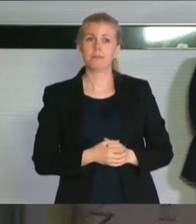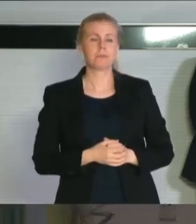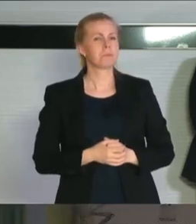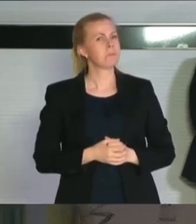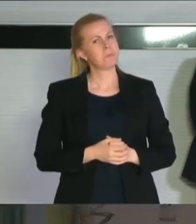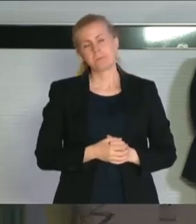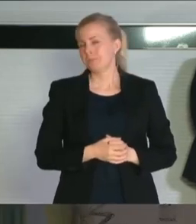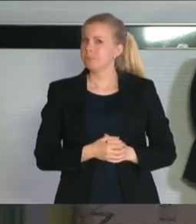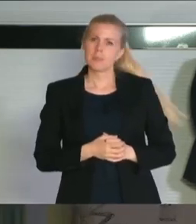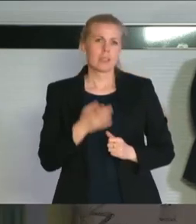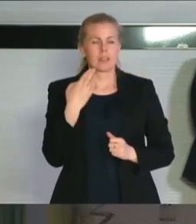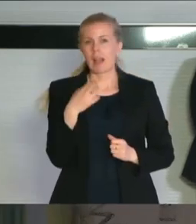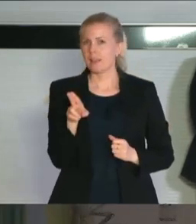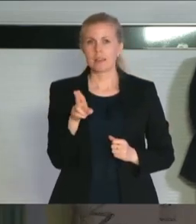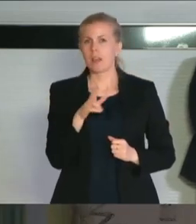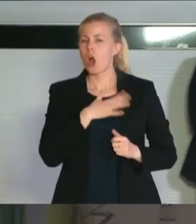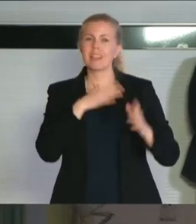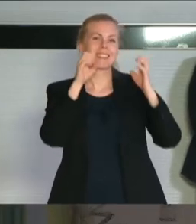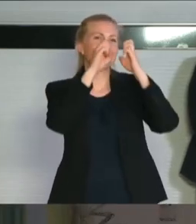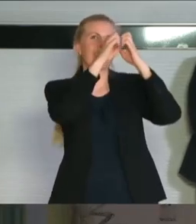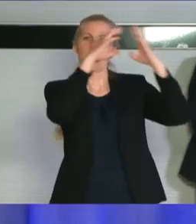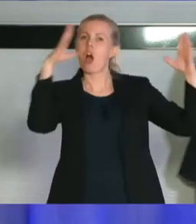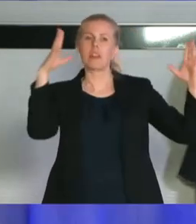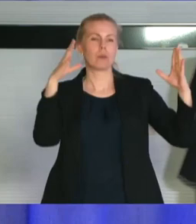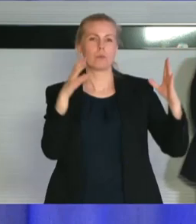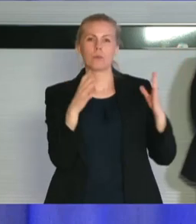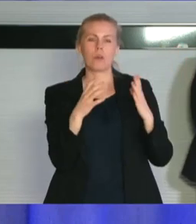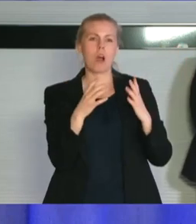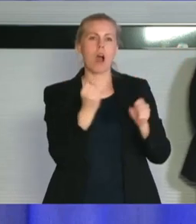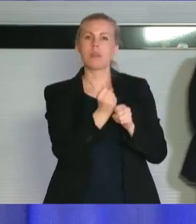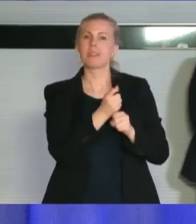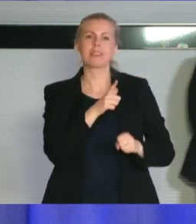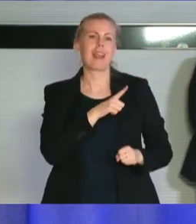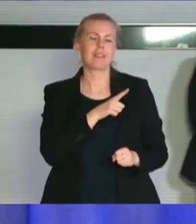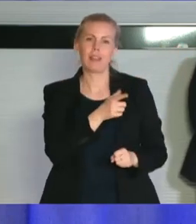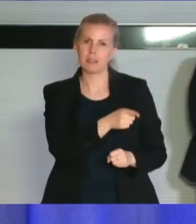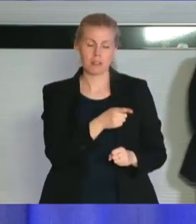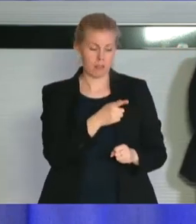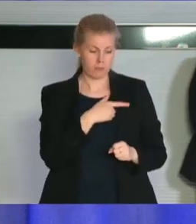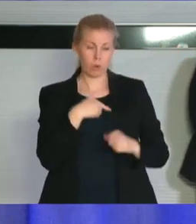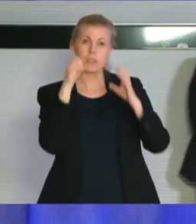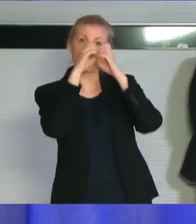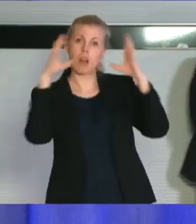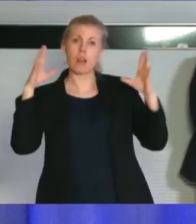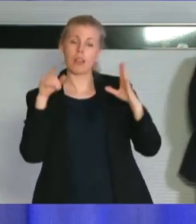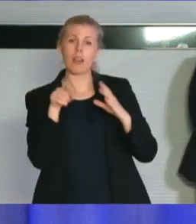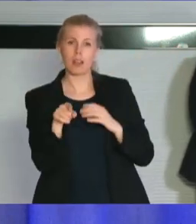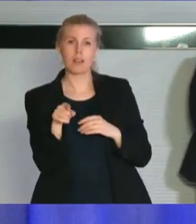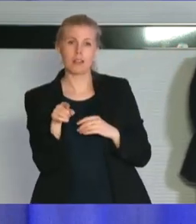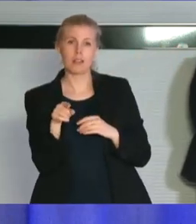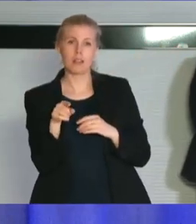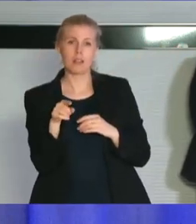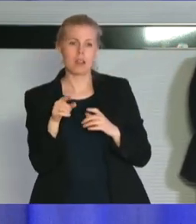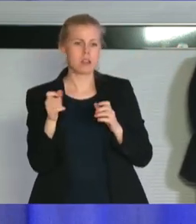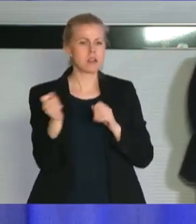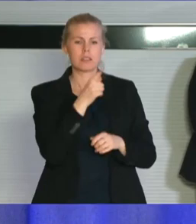Nei, vi har ikke et scenario for arbeidsledighet. Vårt scenario er at vi skal komme først